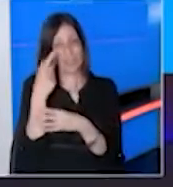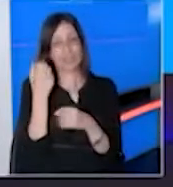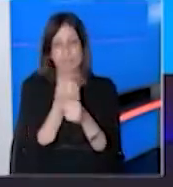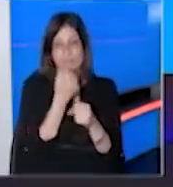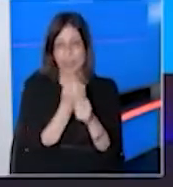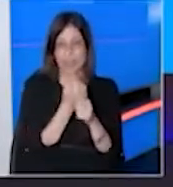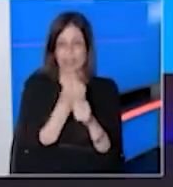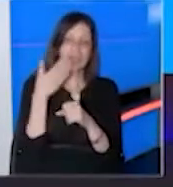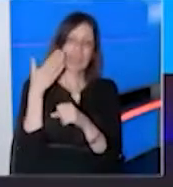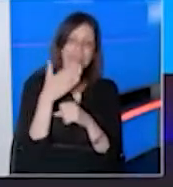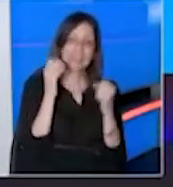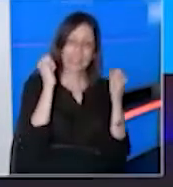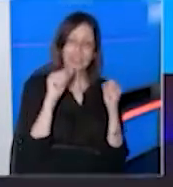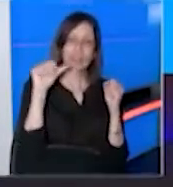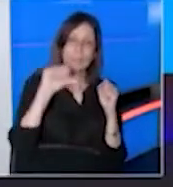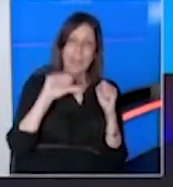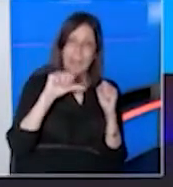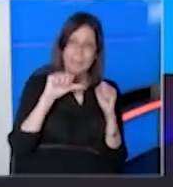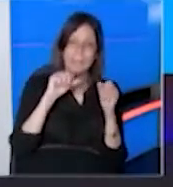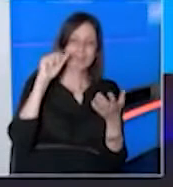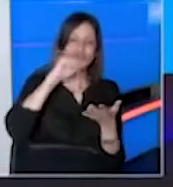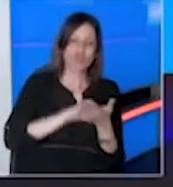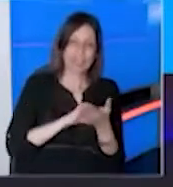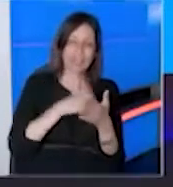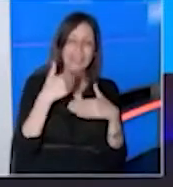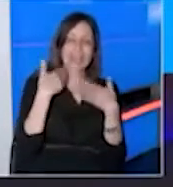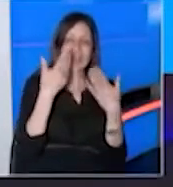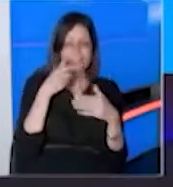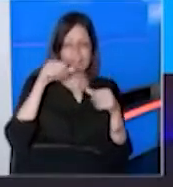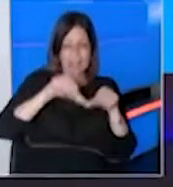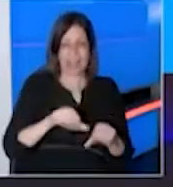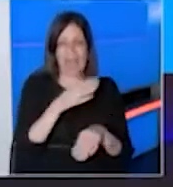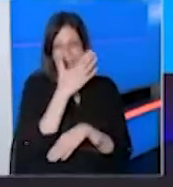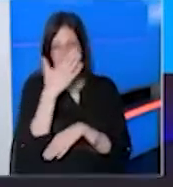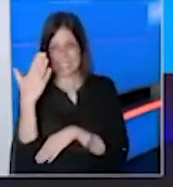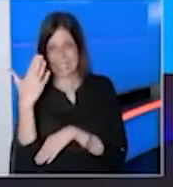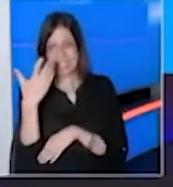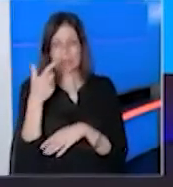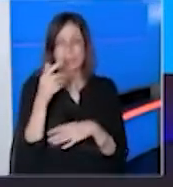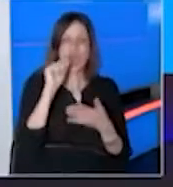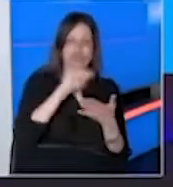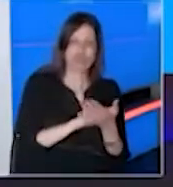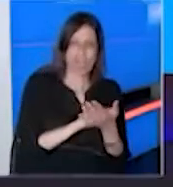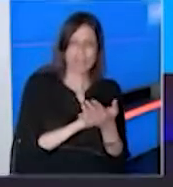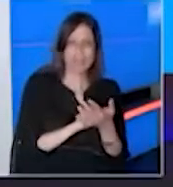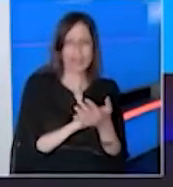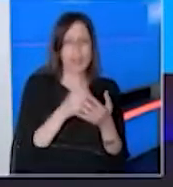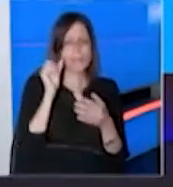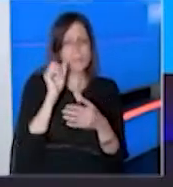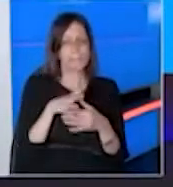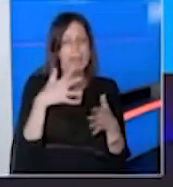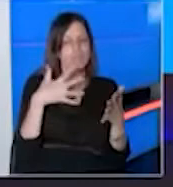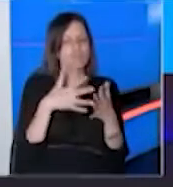יפעל, הכנסת בתשתיות מים, השקעת בה, נתת בה עצים, השקעת בה את ההשקעות שהשקעת בה, בא שמי